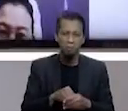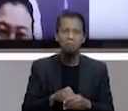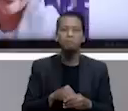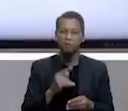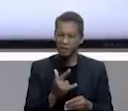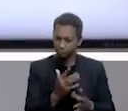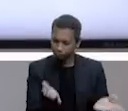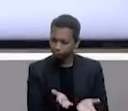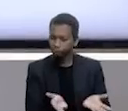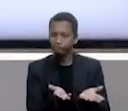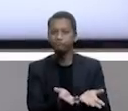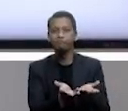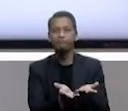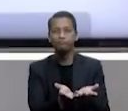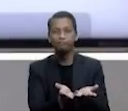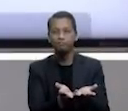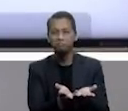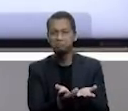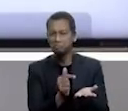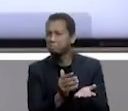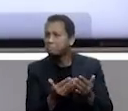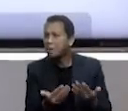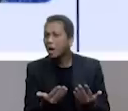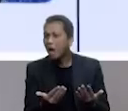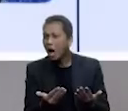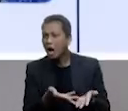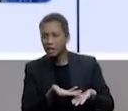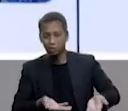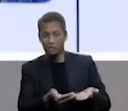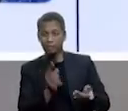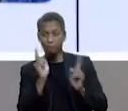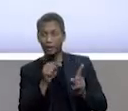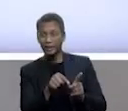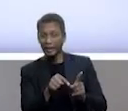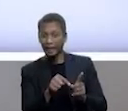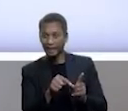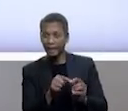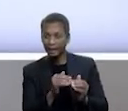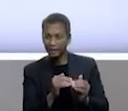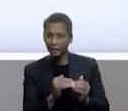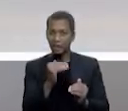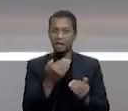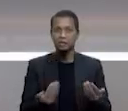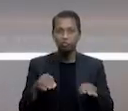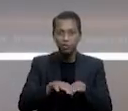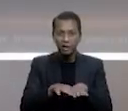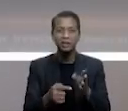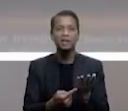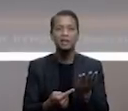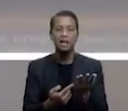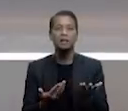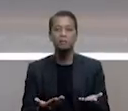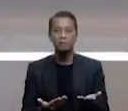ya bagaimana politik kita bisa lebih ramah terhadap teknologi dan juga pada saat yang sama